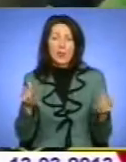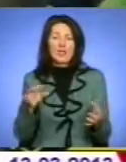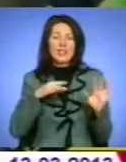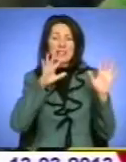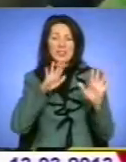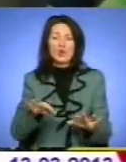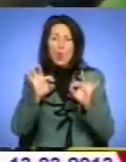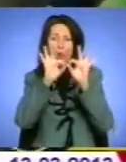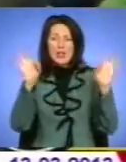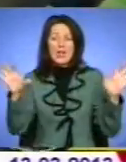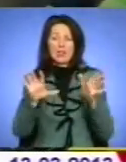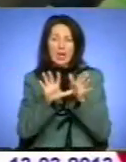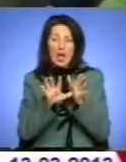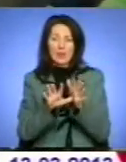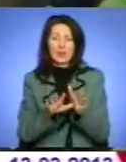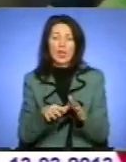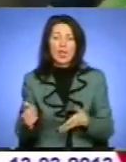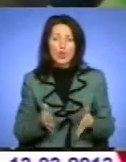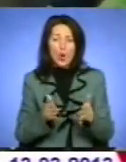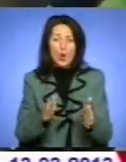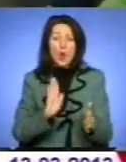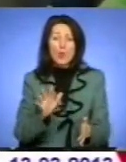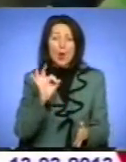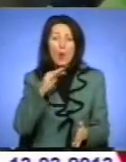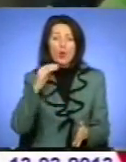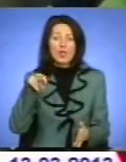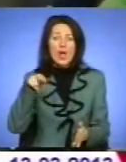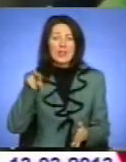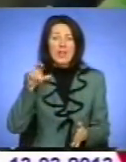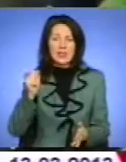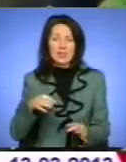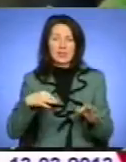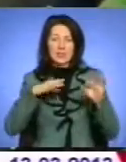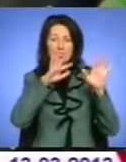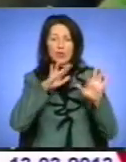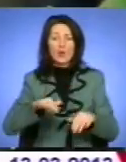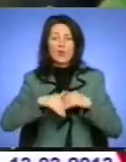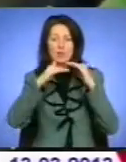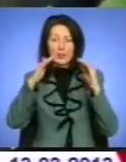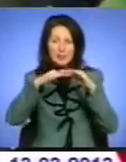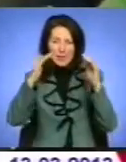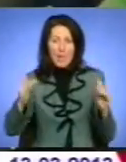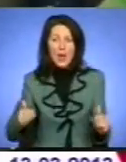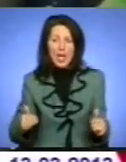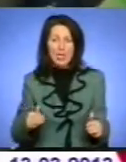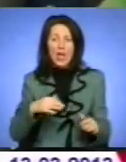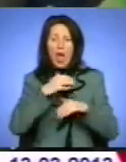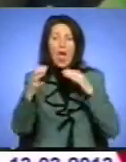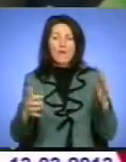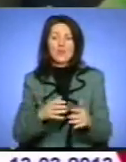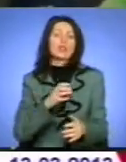зв'язку ожеледь. На дорогах зберігатиметься ожеледиця, снігові замети. Вітер